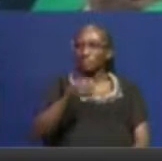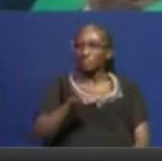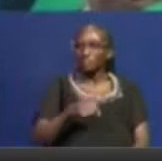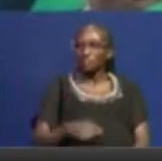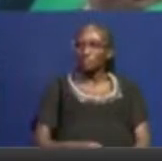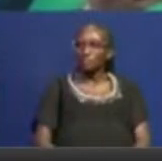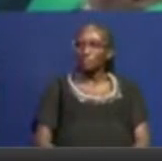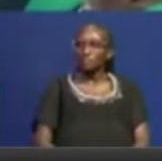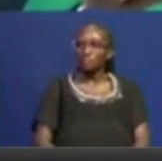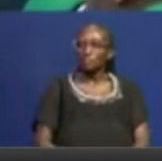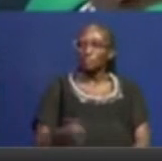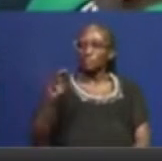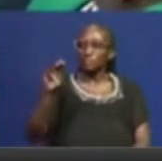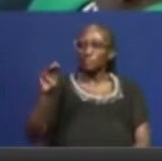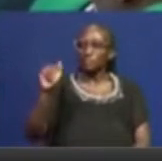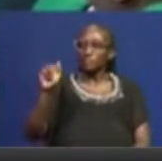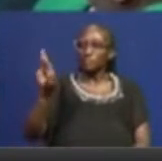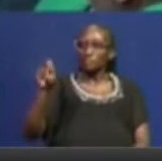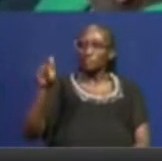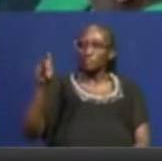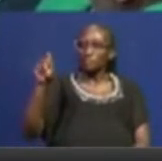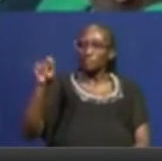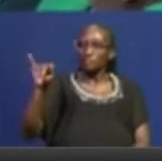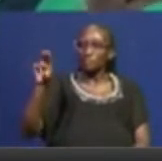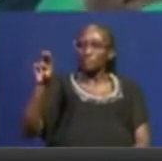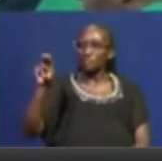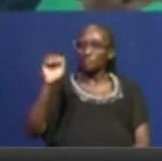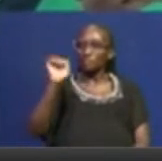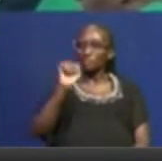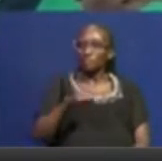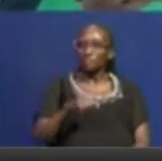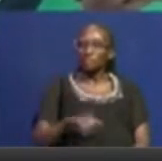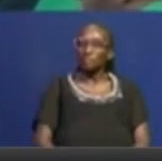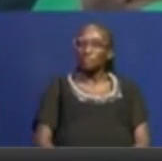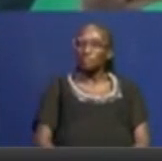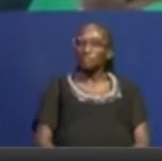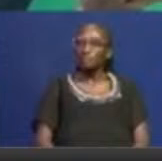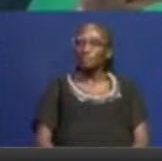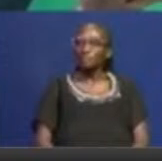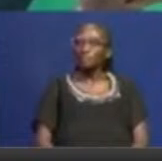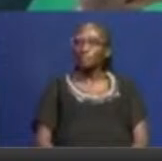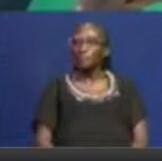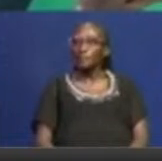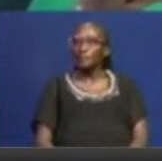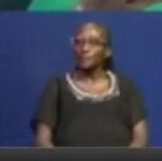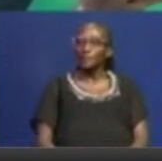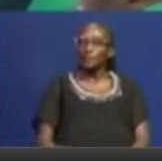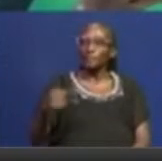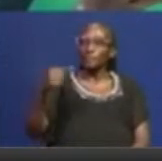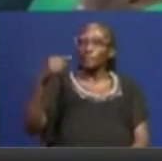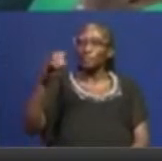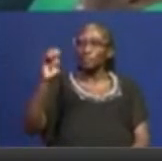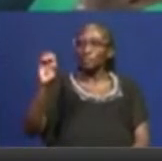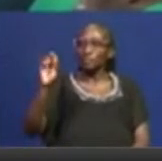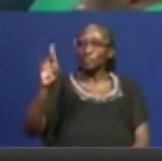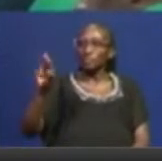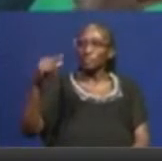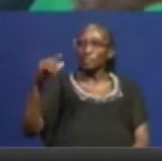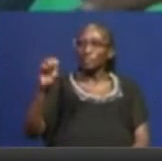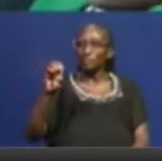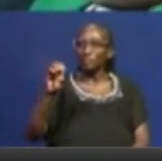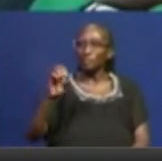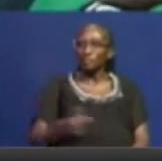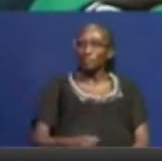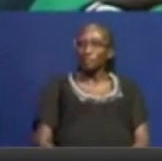Ndiwa Martin Peters Owino. I vote yes. Ndia George Masharia